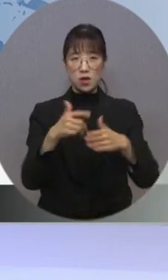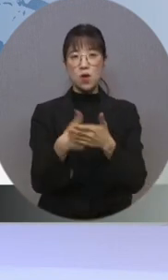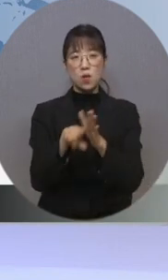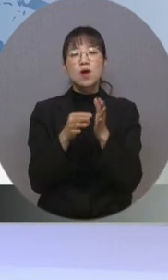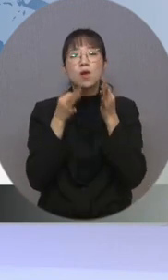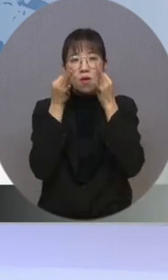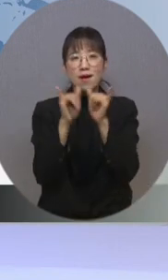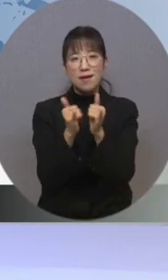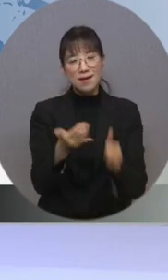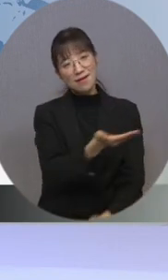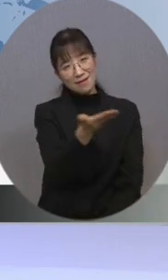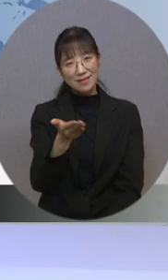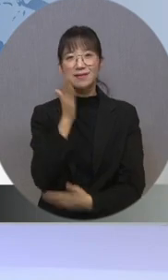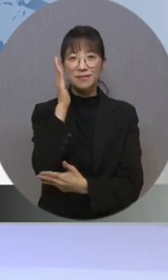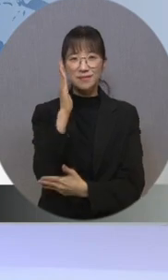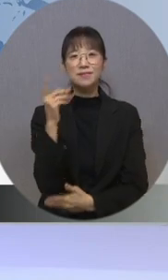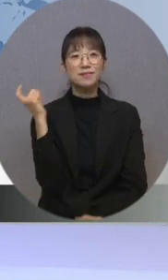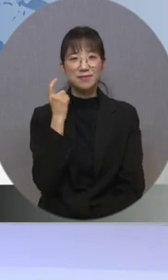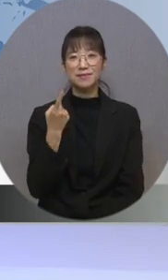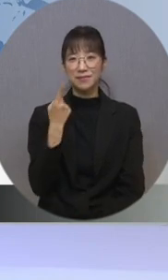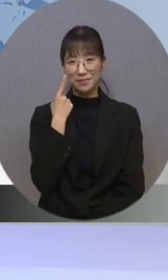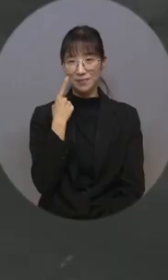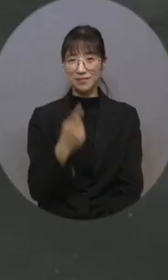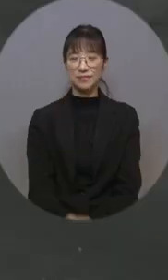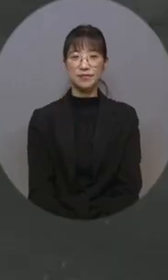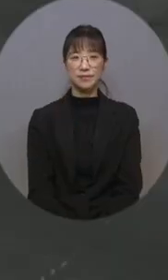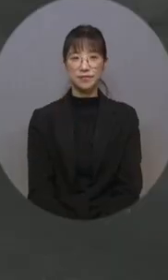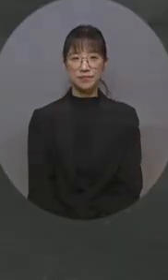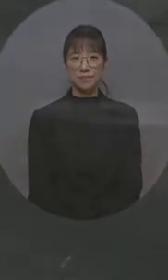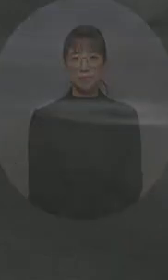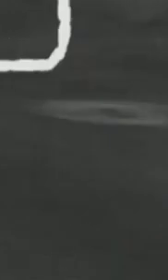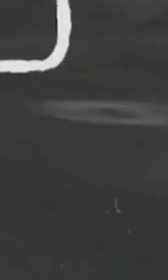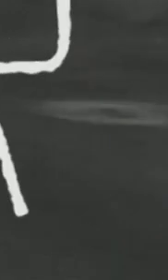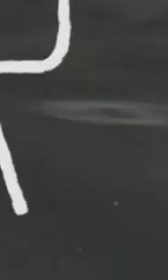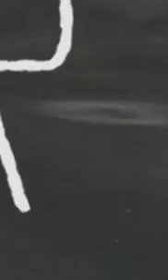노력하는 이들의 목소리를 들어봤습니다.